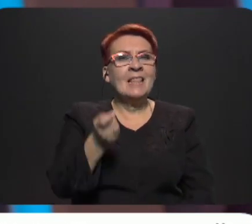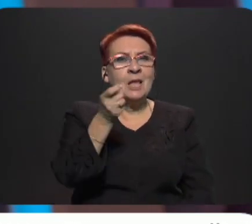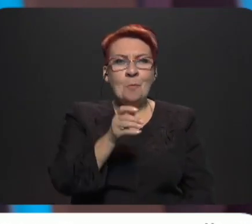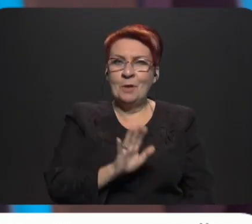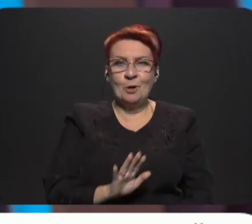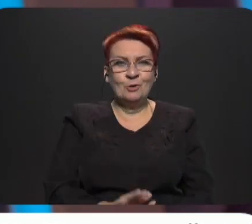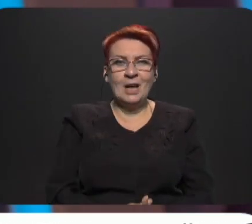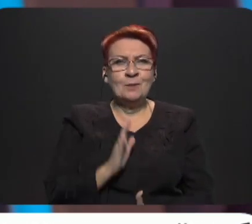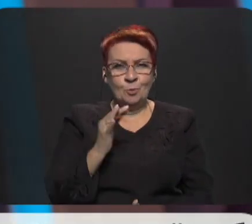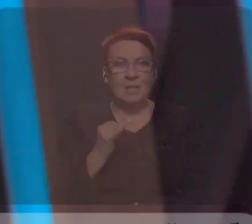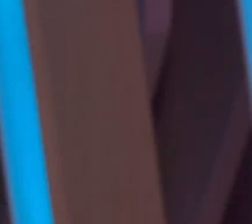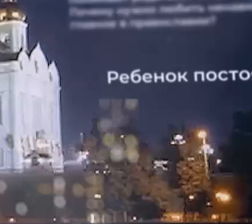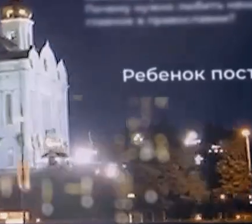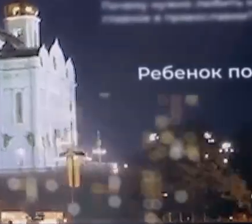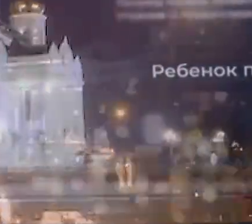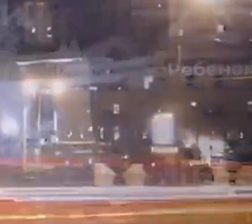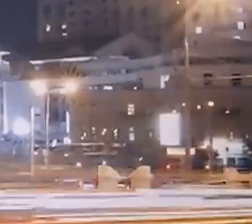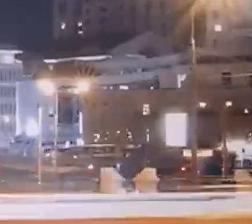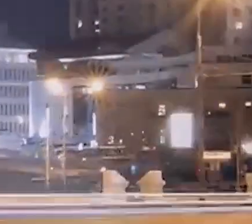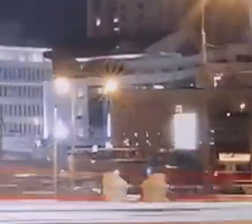короткой паузы.